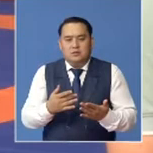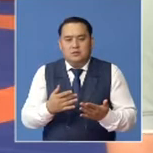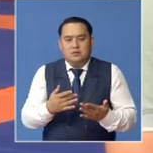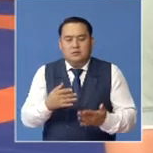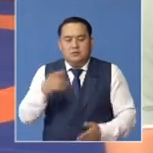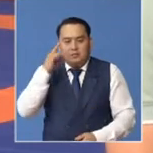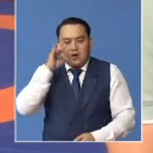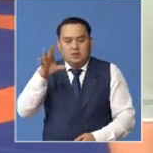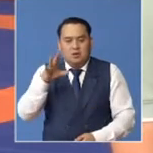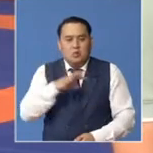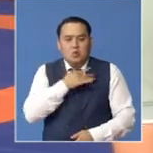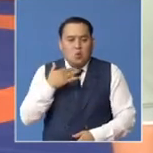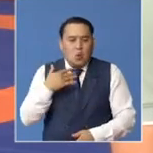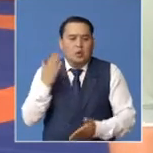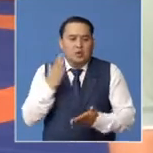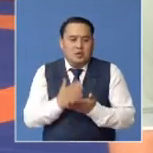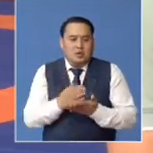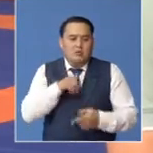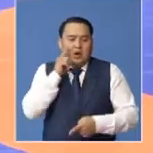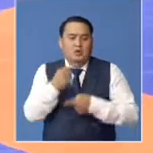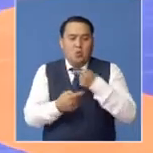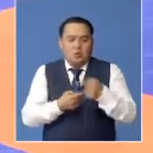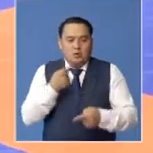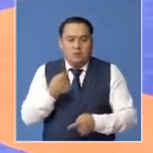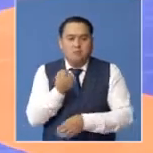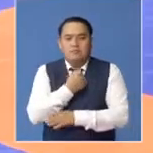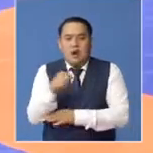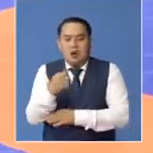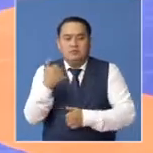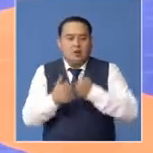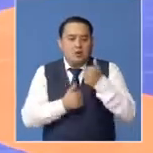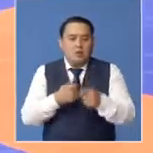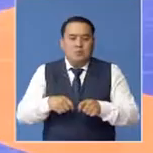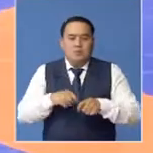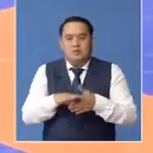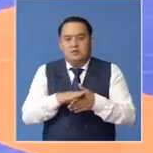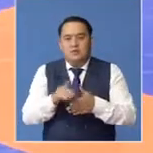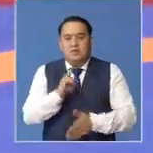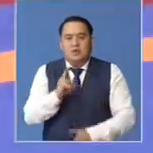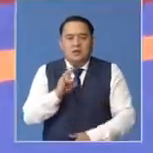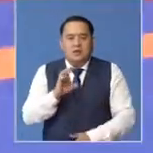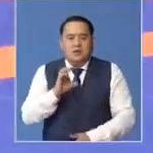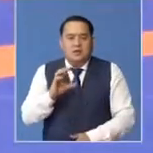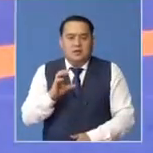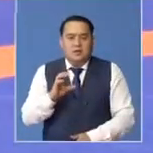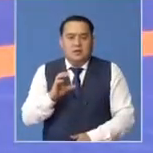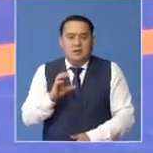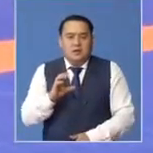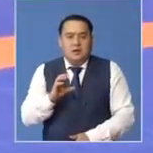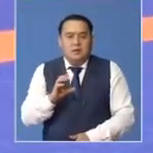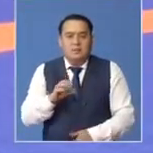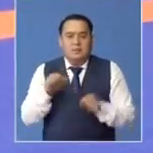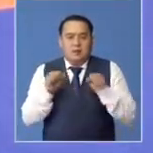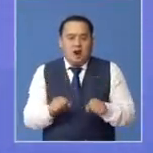Виталий. И много-много еще подрастающего поколения. Победившие на этих стартах получат звание мастера спорта по панкратиону, а также по